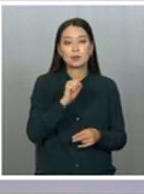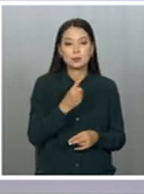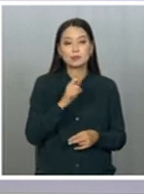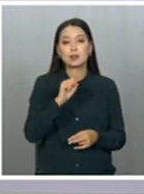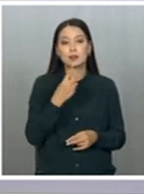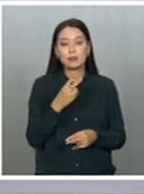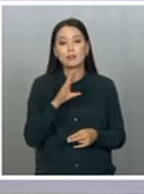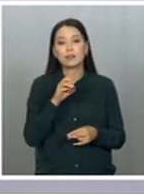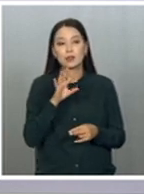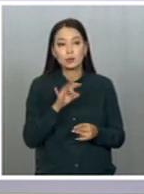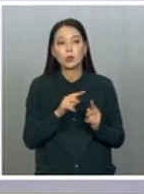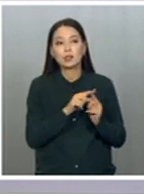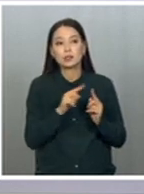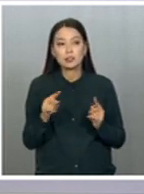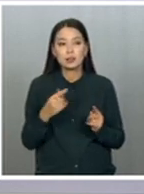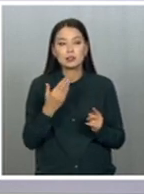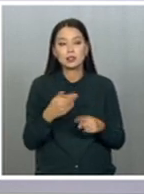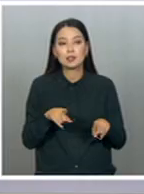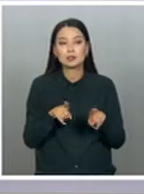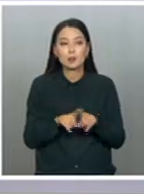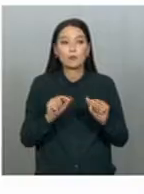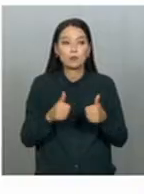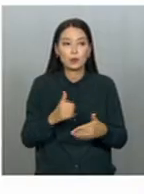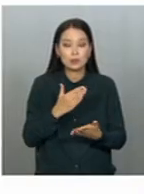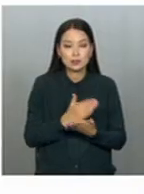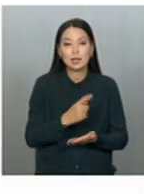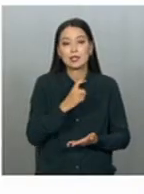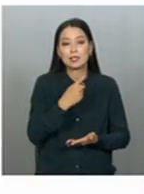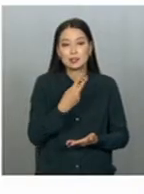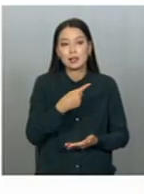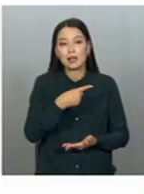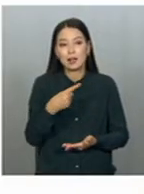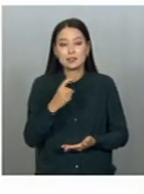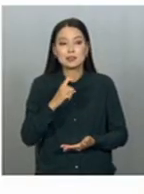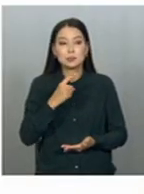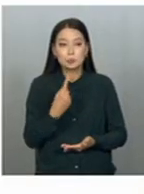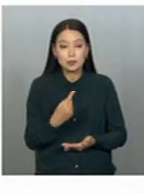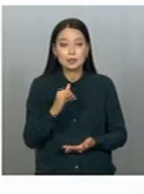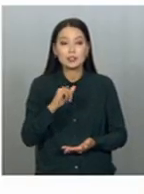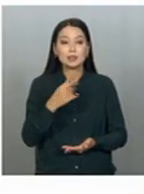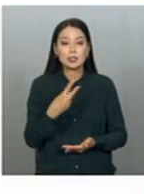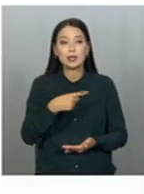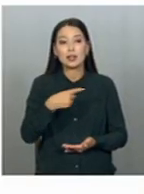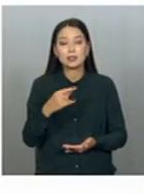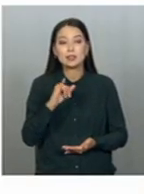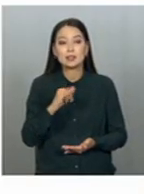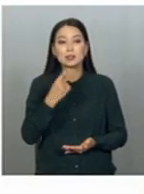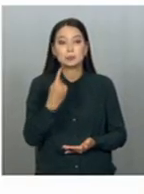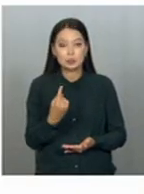векторының координаттары ол келесі түрде болады. Яғни, X2 азайтылған X1, Y2 азайтылған